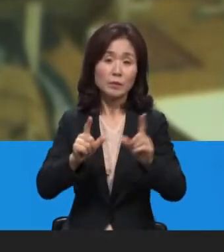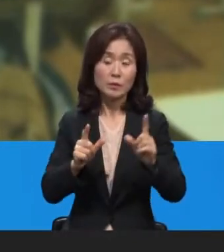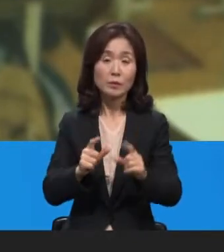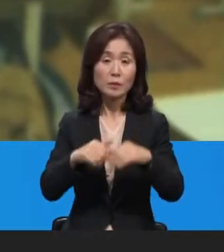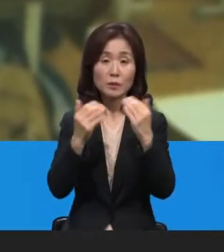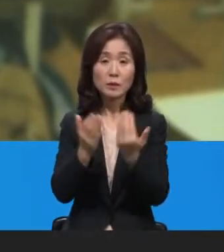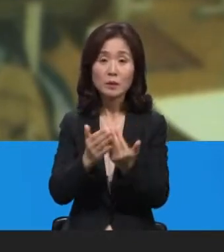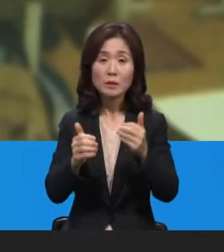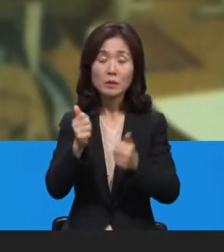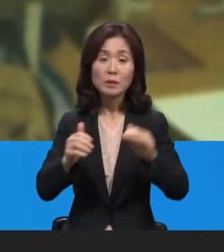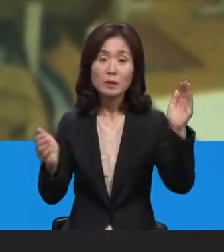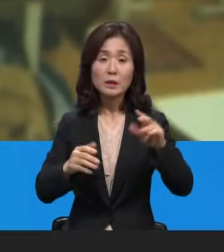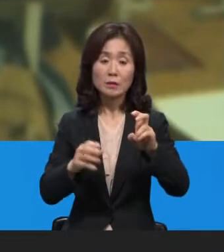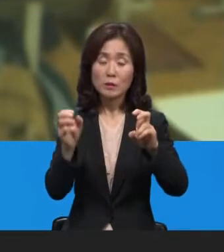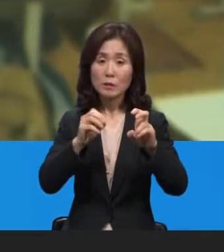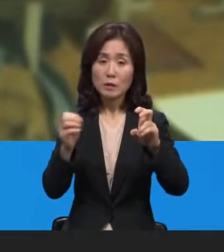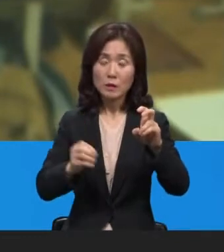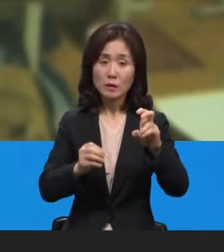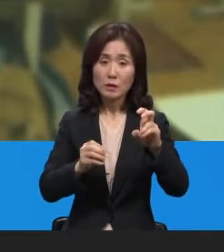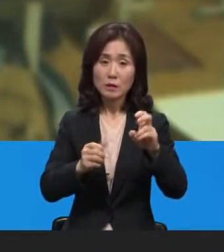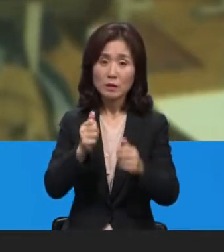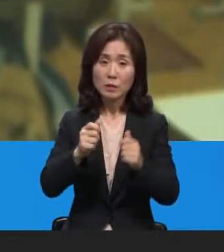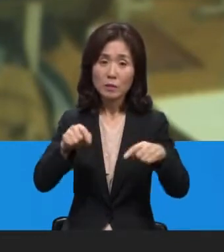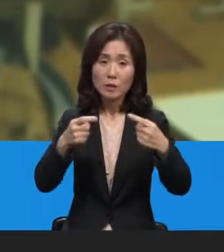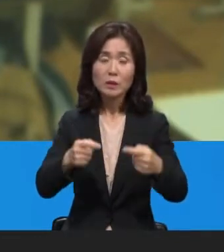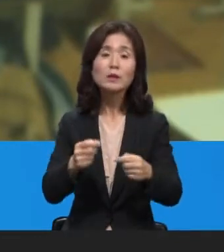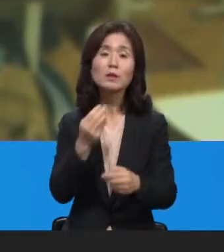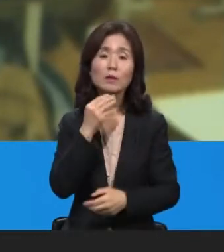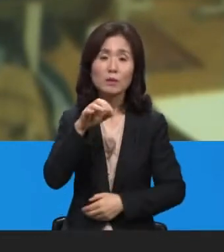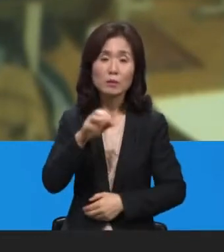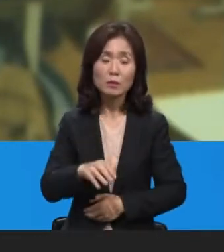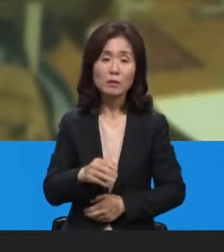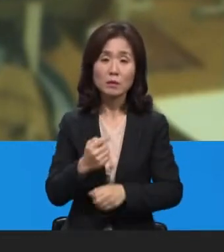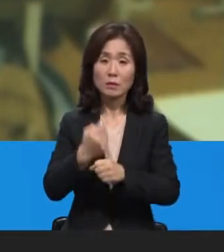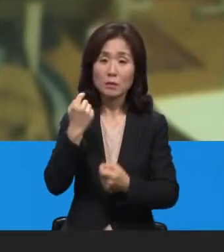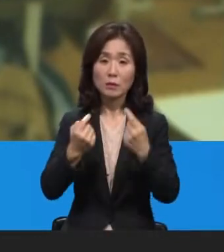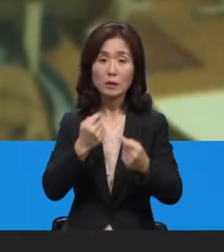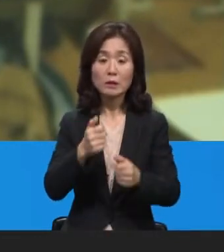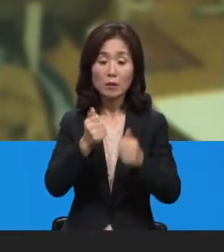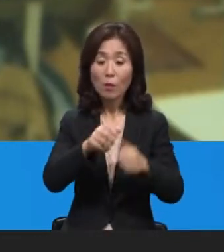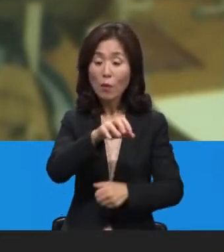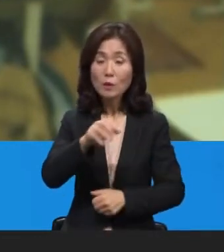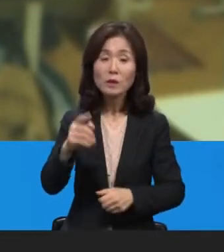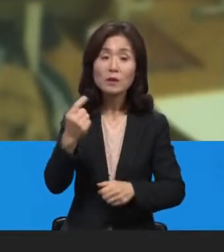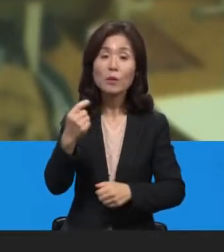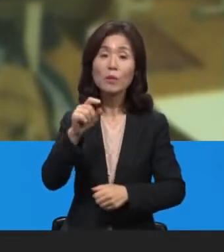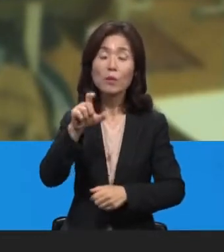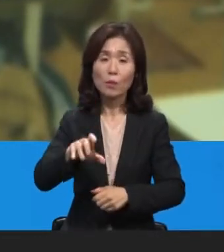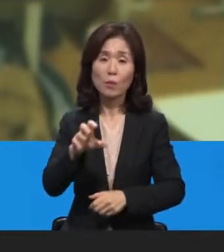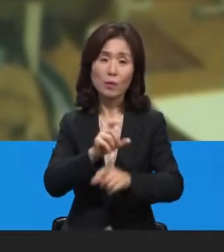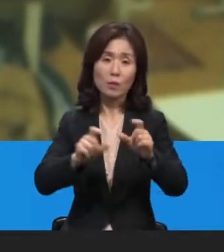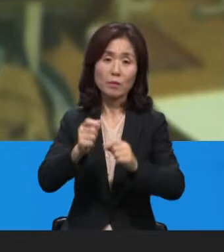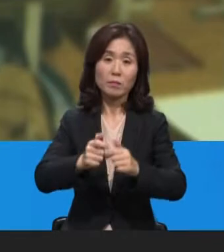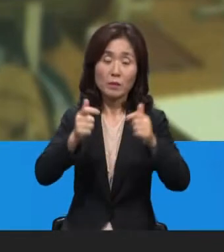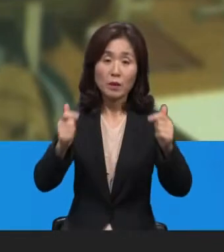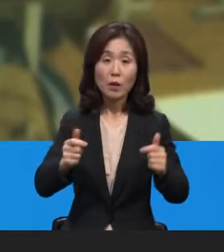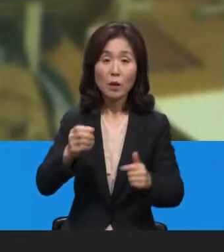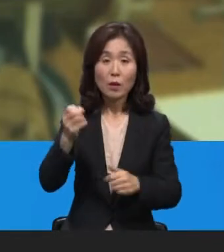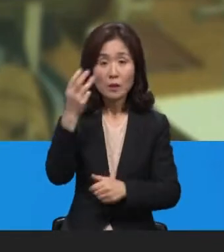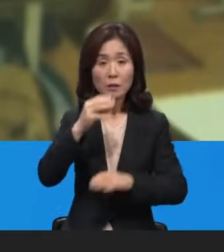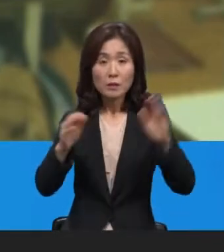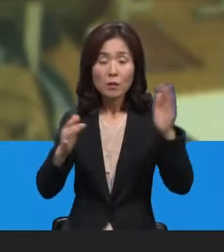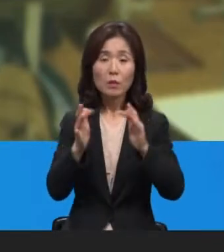전체 수험생의 20% 가 응시하는 서울은 지난해 보다 시험 교실을 처녀 고 늘리는 한편 고 3 수험생들은